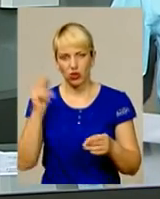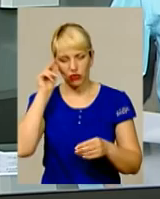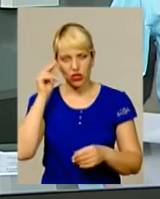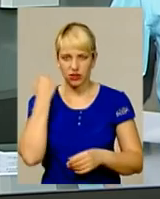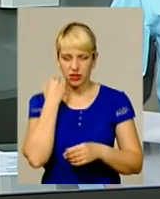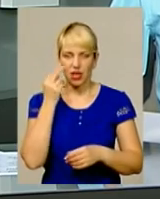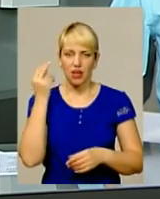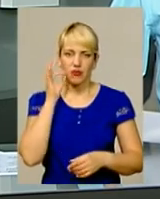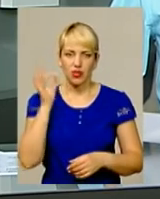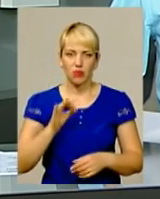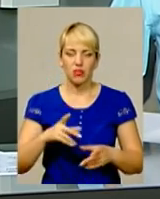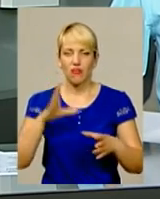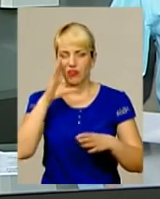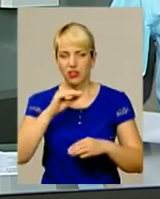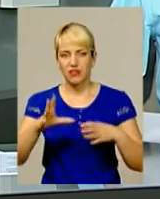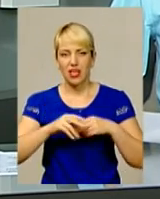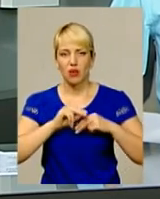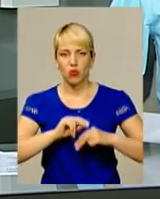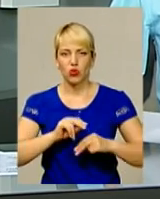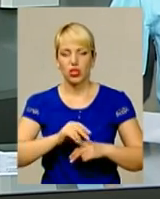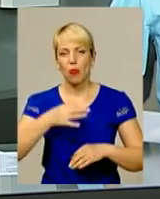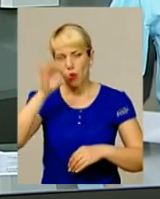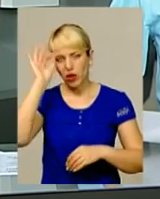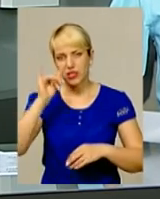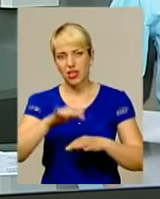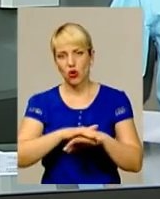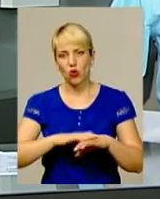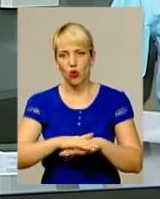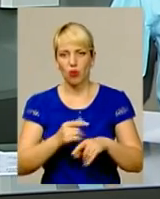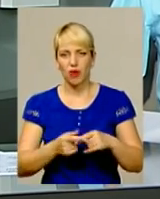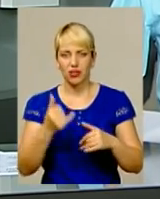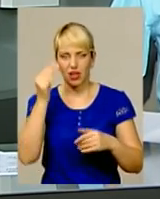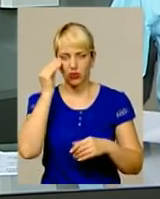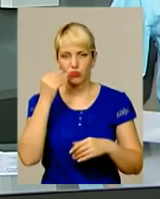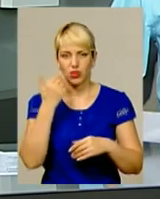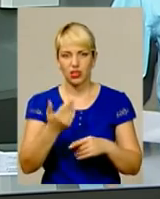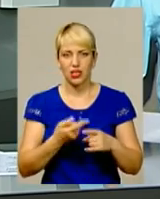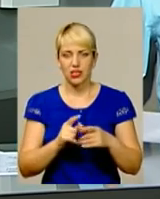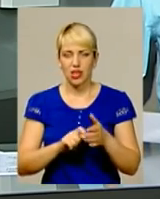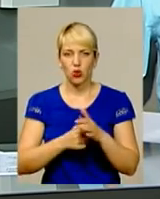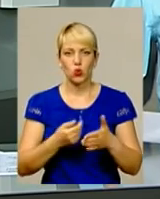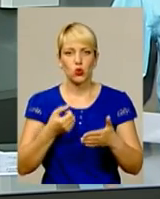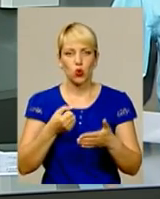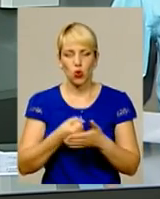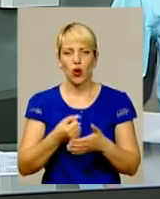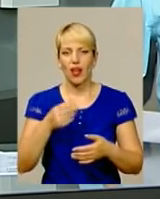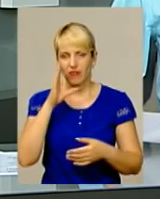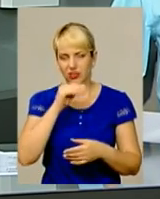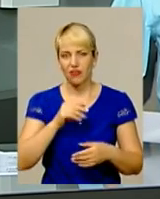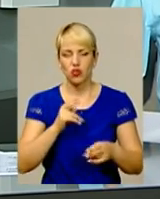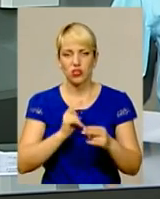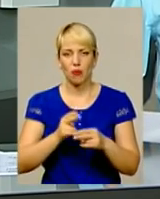німців ефективній взаємодії поліції та громади. На думку європейських правоохоронців, це ключ до ефективного запобігання